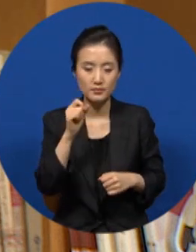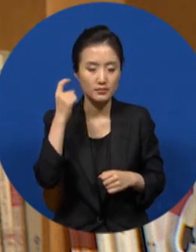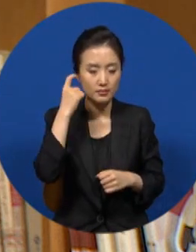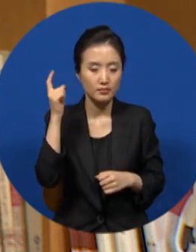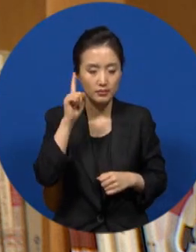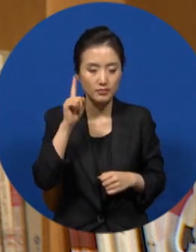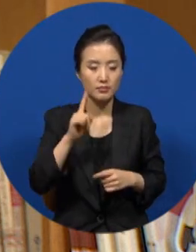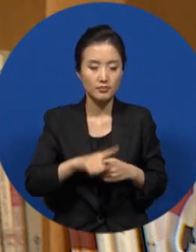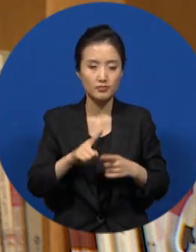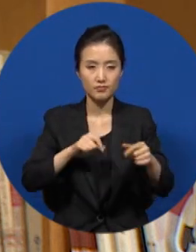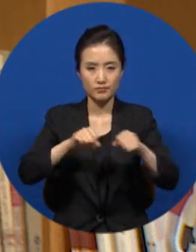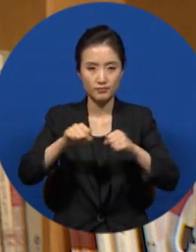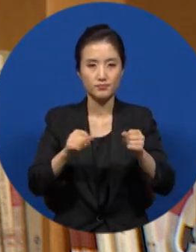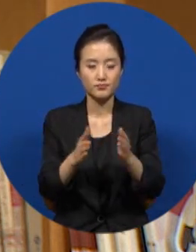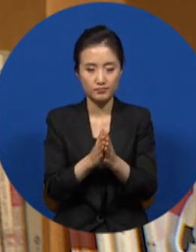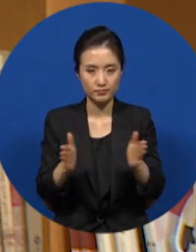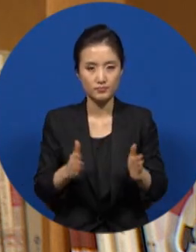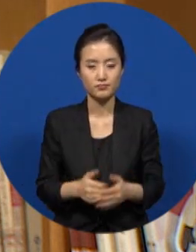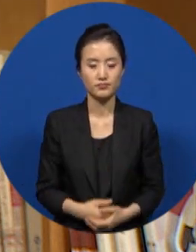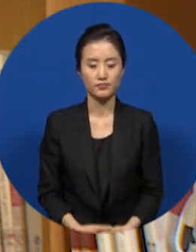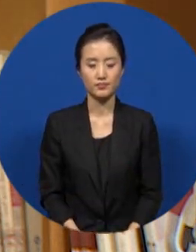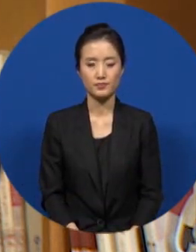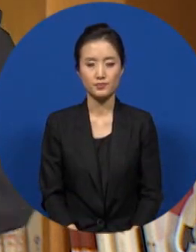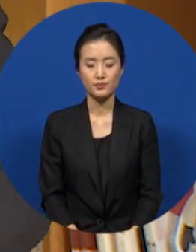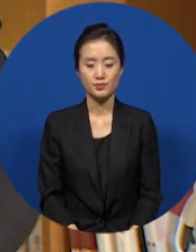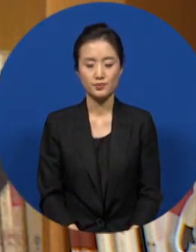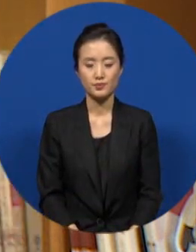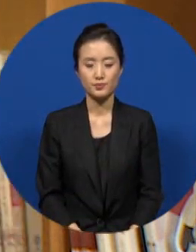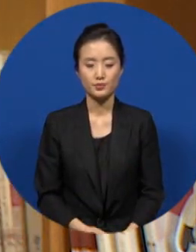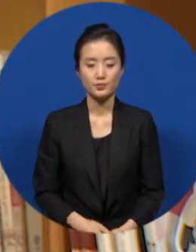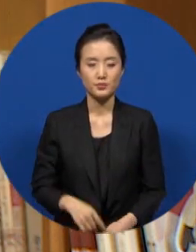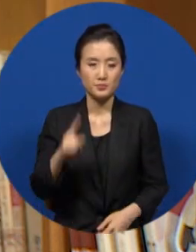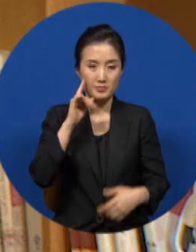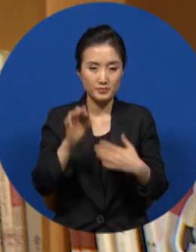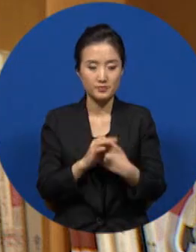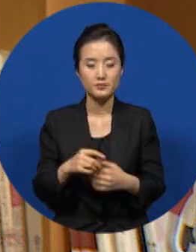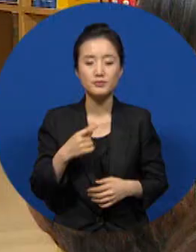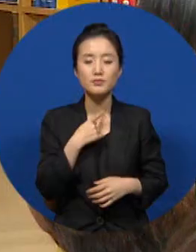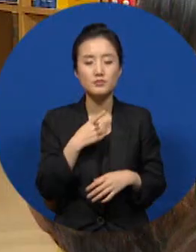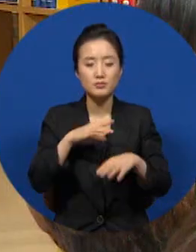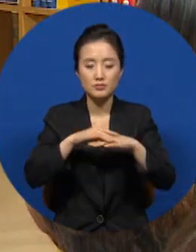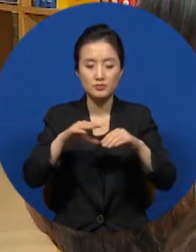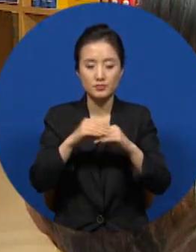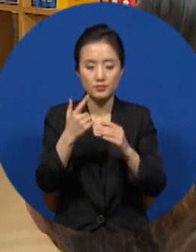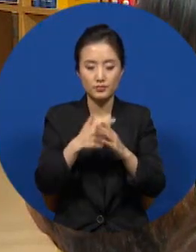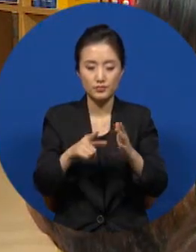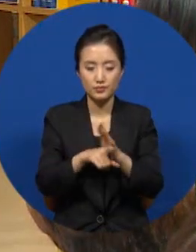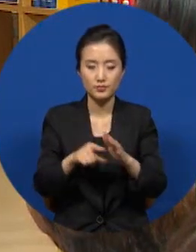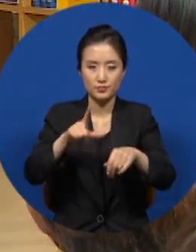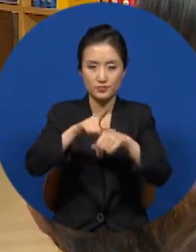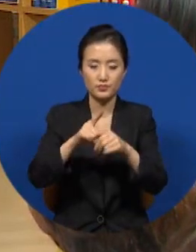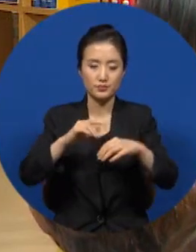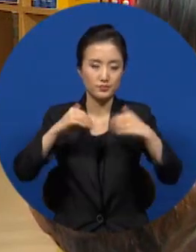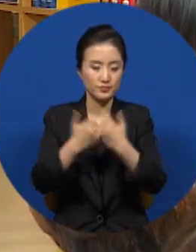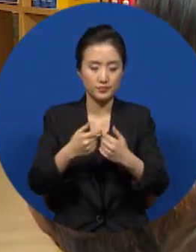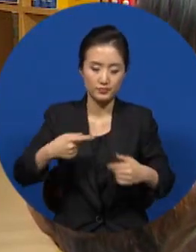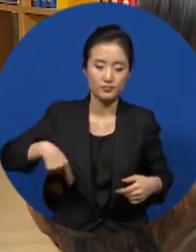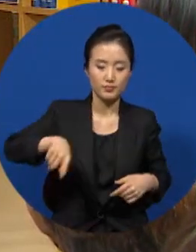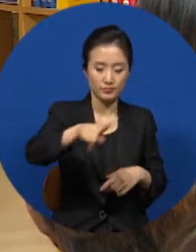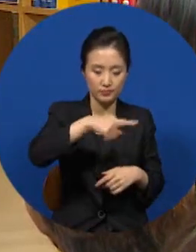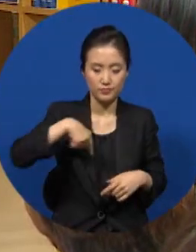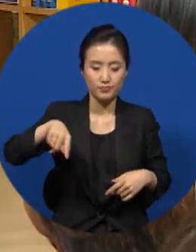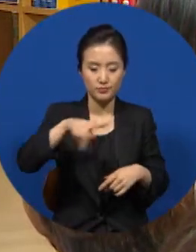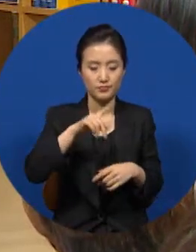목은 화를 생하고 시계 방향으로 우측으로 도는 걸 생의 관계로 되어 있고요. 안에 이제 화살표로 되어 있는